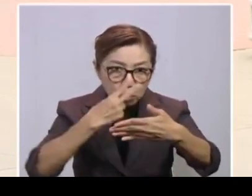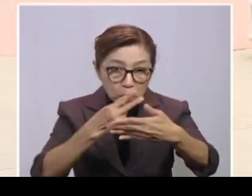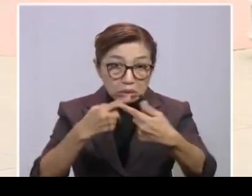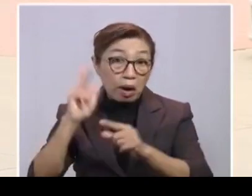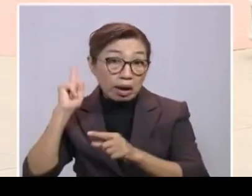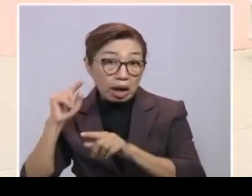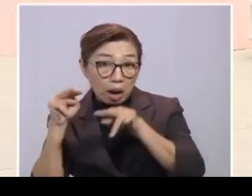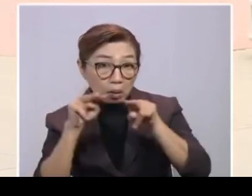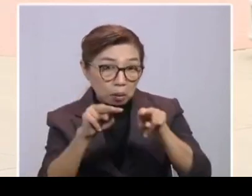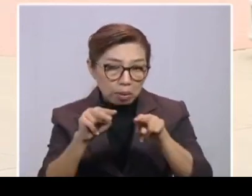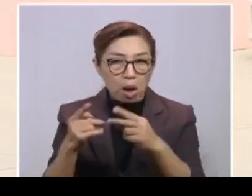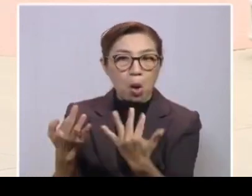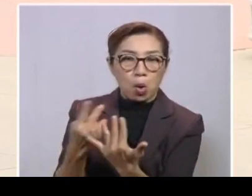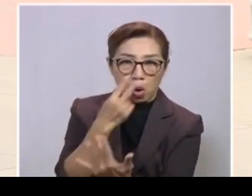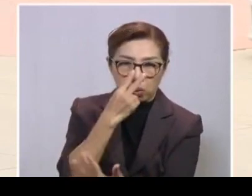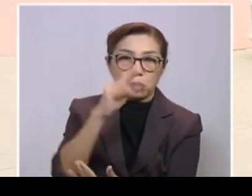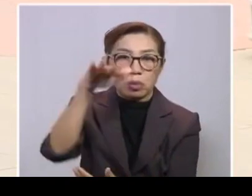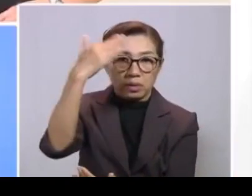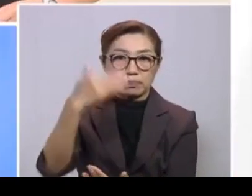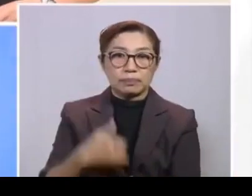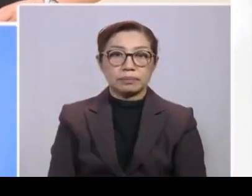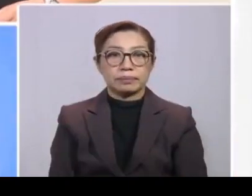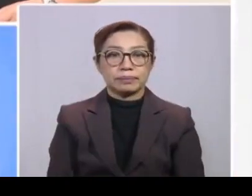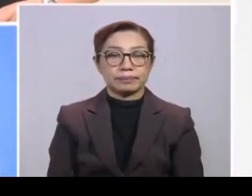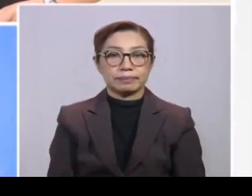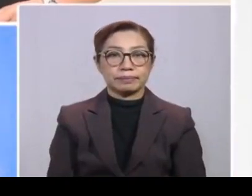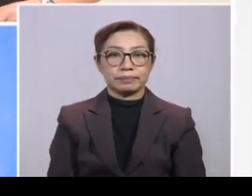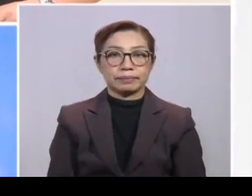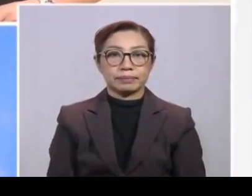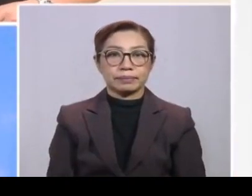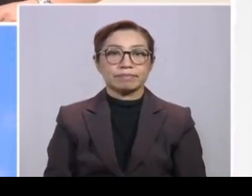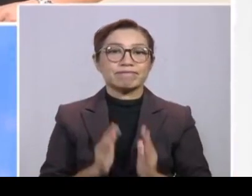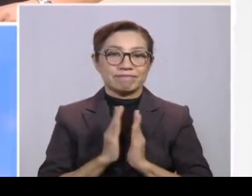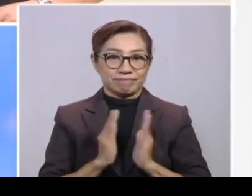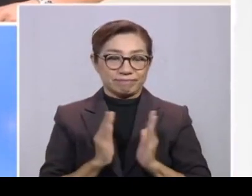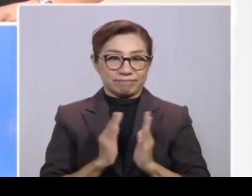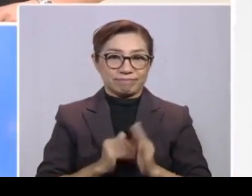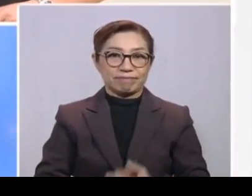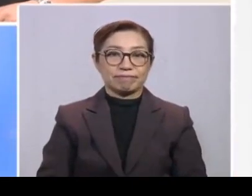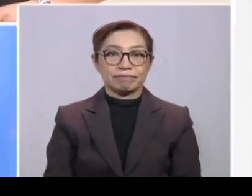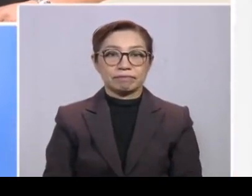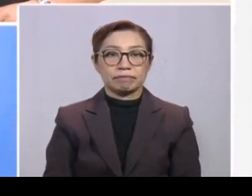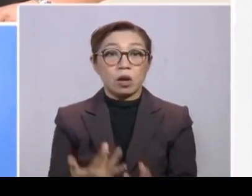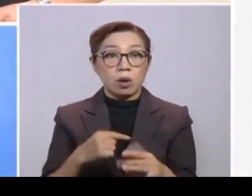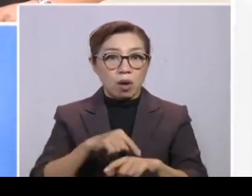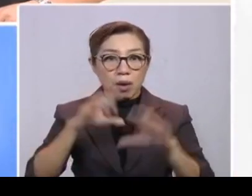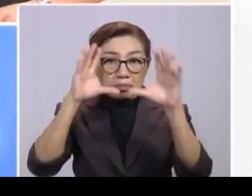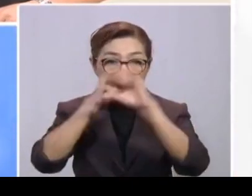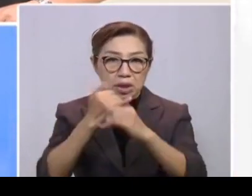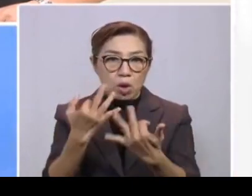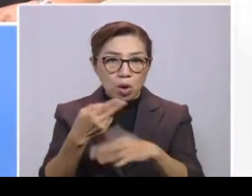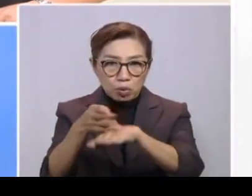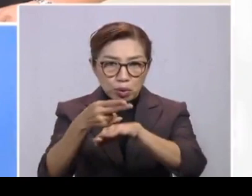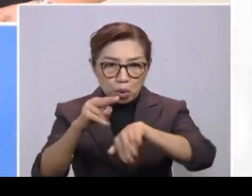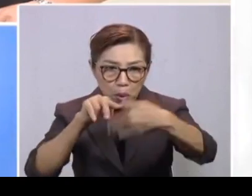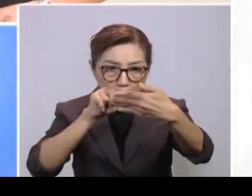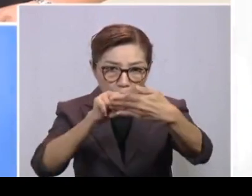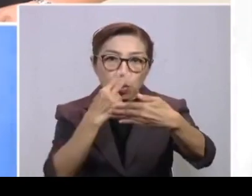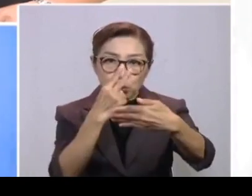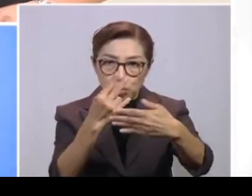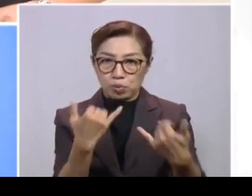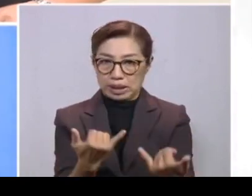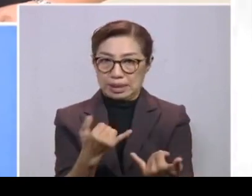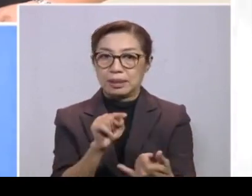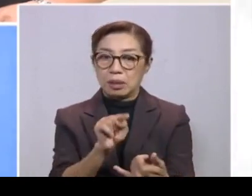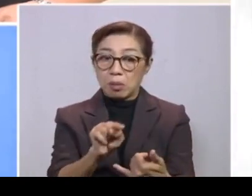ดูหรือไม่เนี่ยต้องรอจับตาดูครับคุณสุตาคุณกุลธิดาครับขอบคุณคุณจามรด้วยนะคะเดี๋ยวคืนนี้รอดูภาพจากเวอร์กล้องวงจร